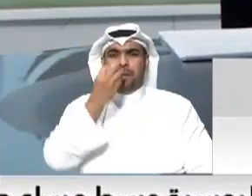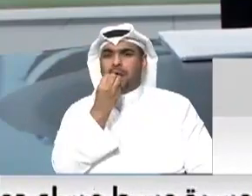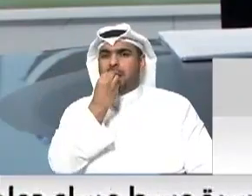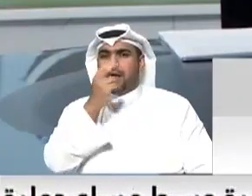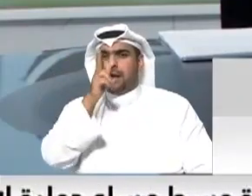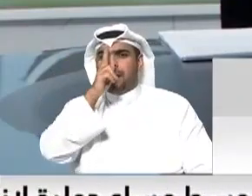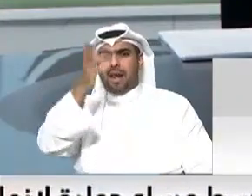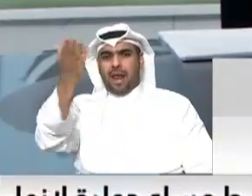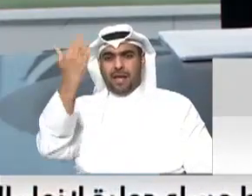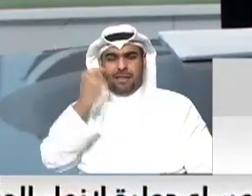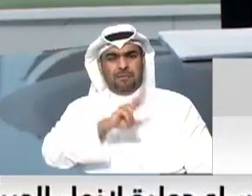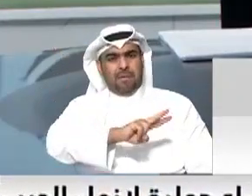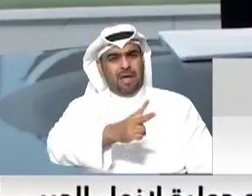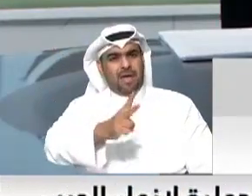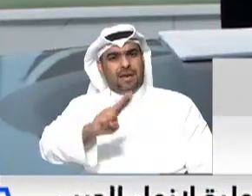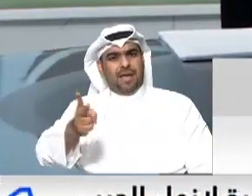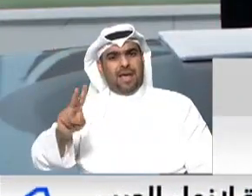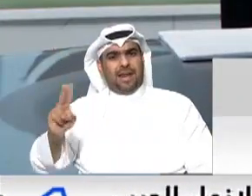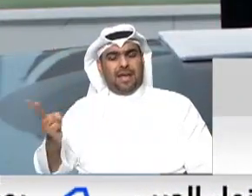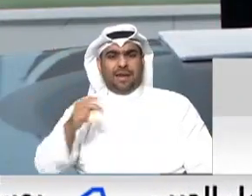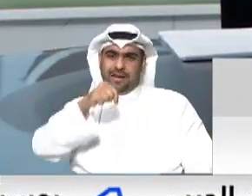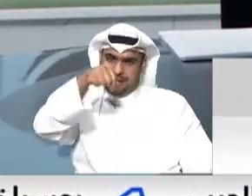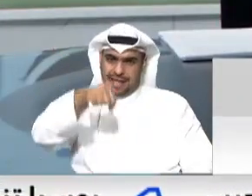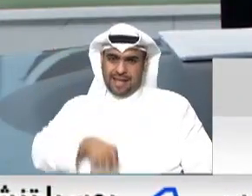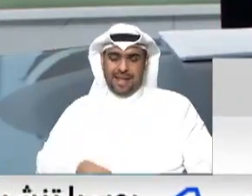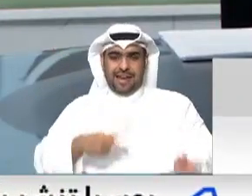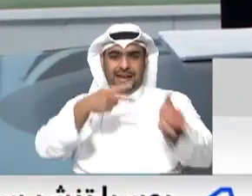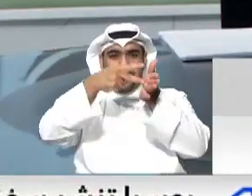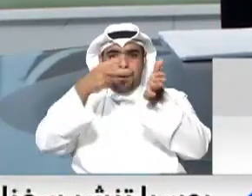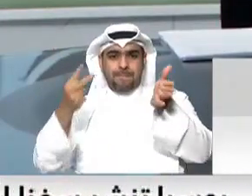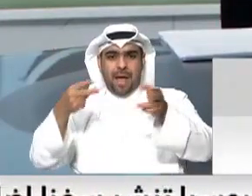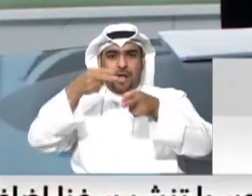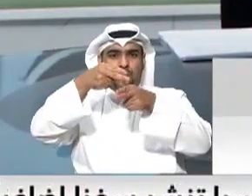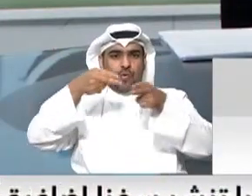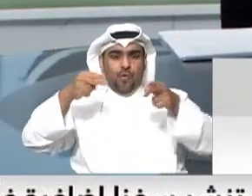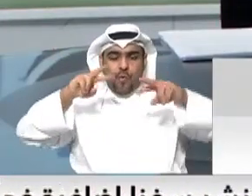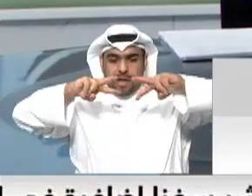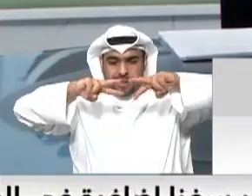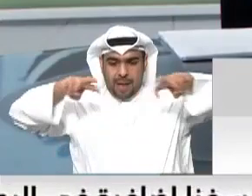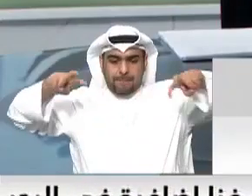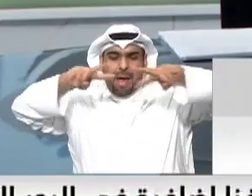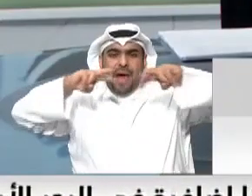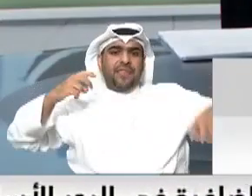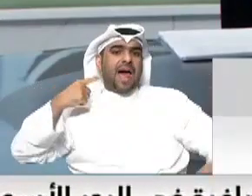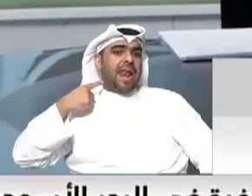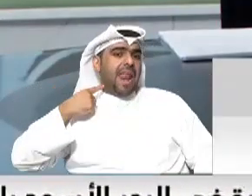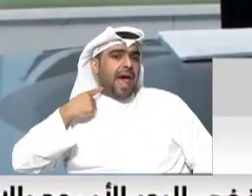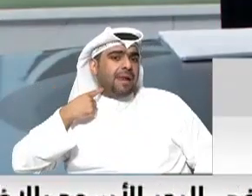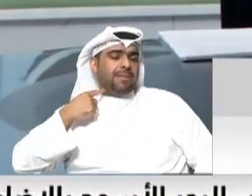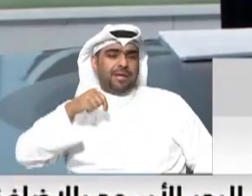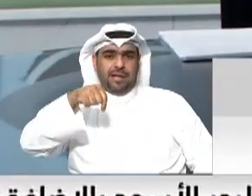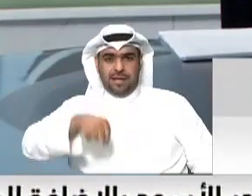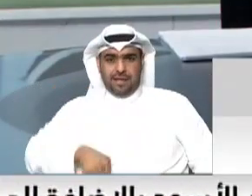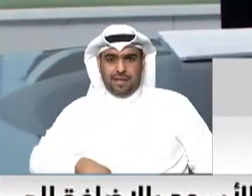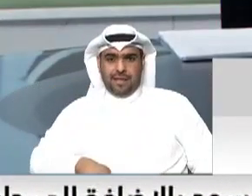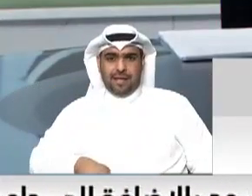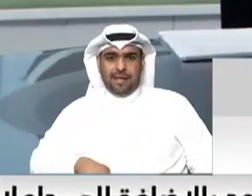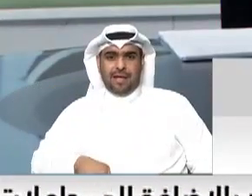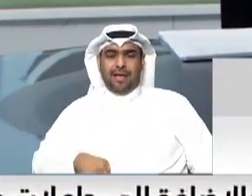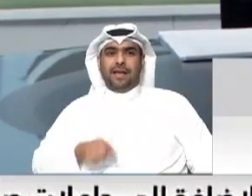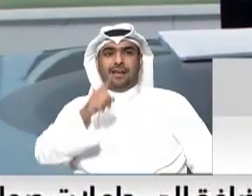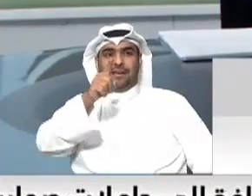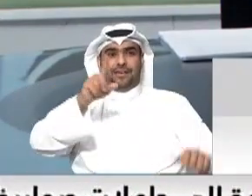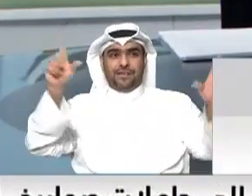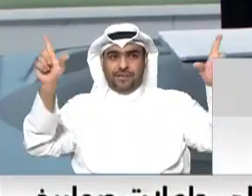تراثيه شاركت فيها اداره معهد الكويت العلميه موظفيها مع اهاليهم للاستمتاع بالالعاب الشعبيه والماكولات الكويتيه